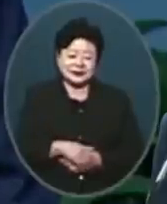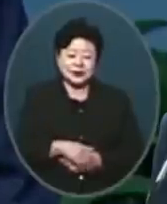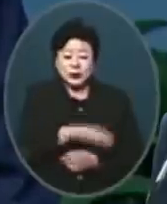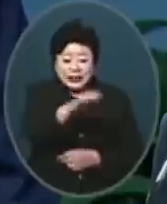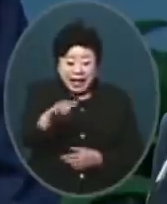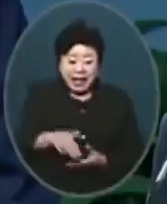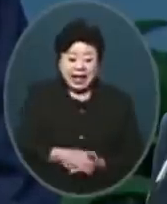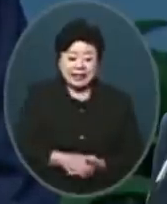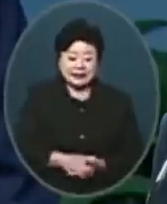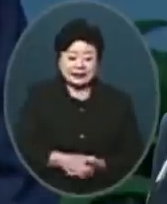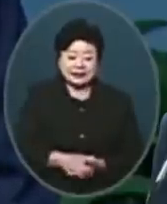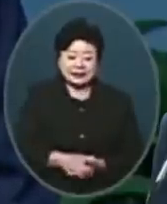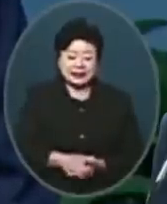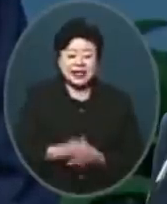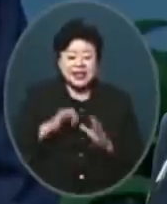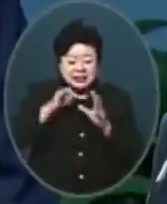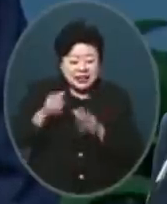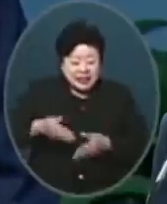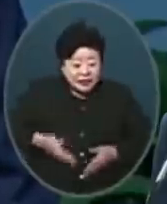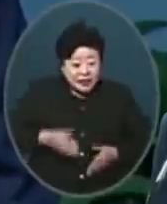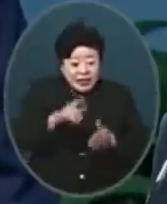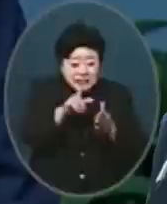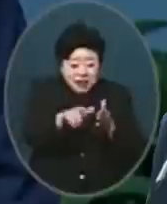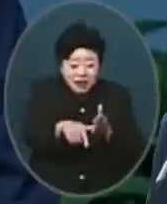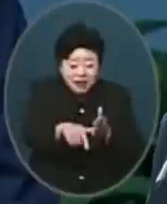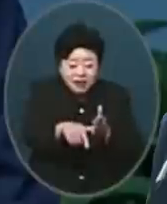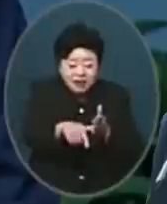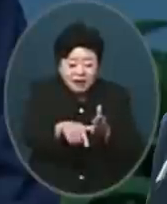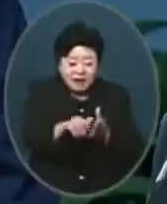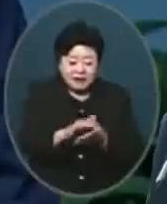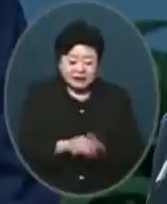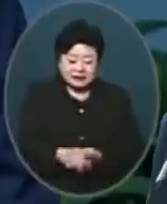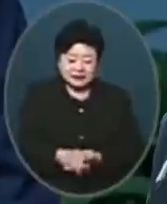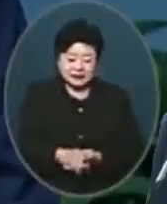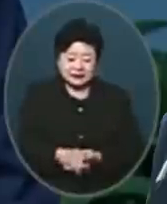우리가 이 세상에 태어나서